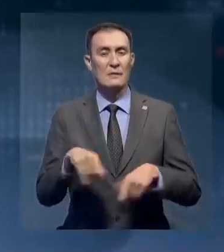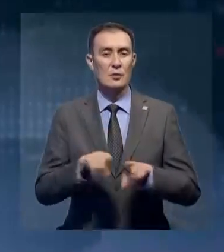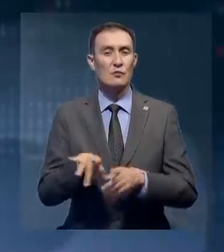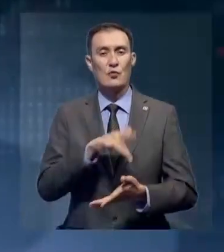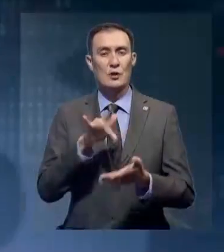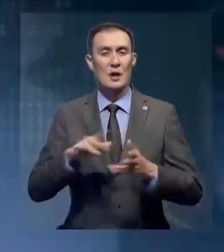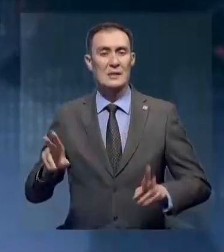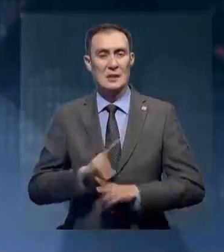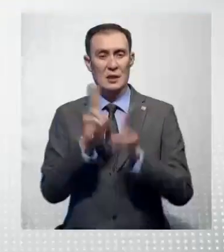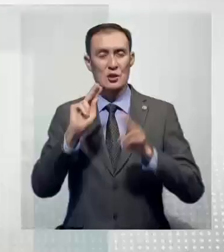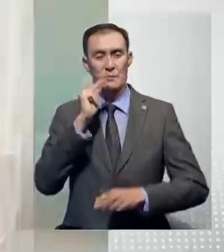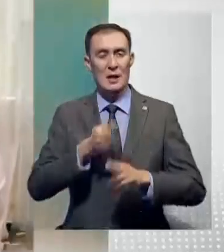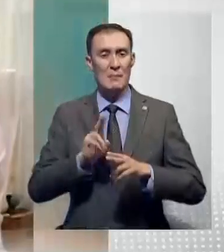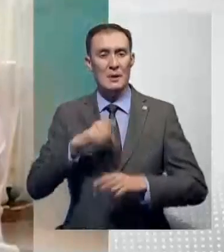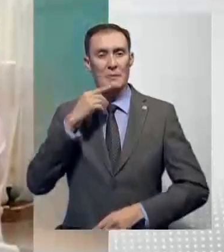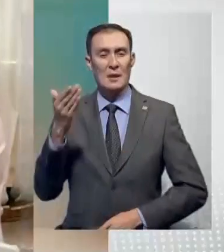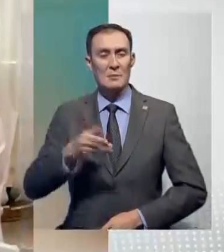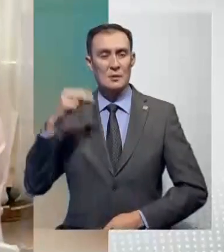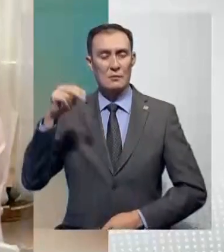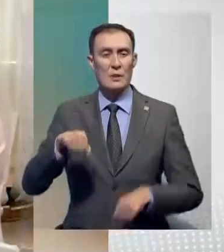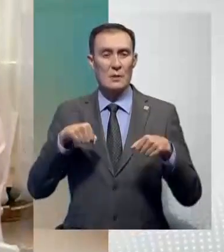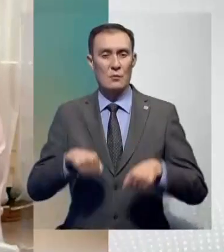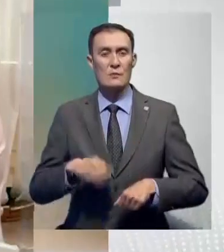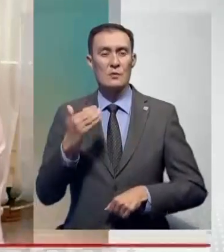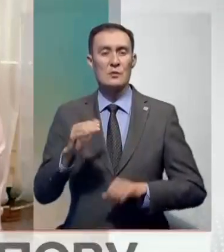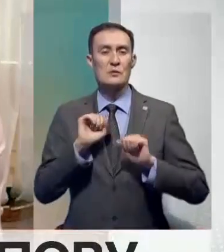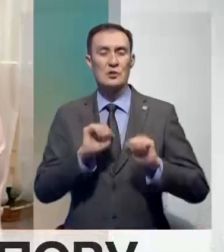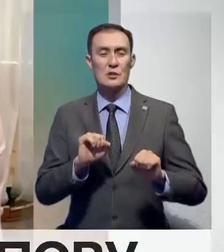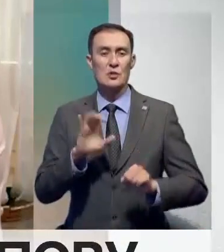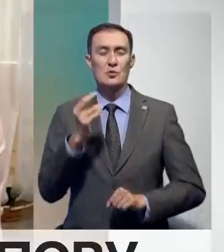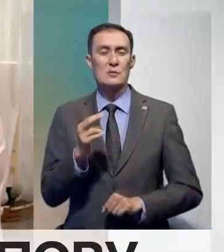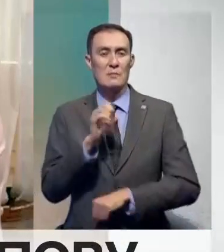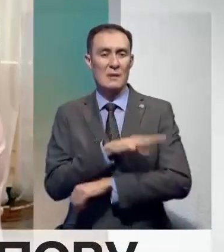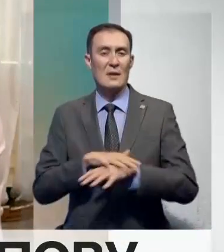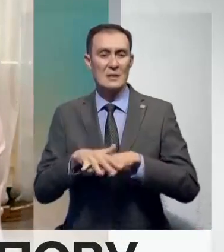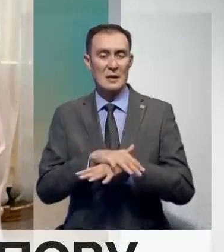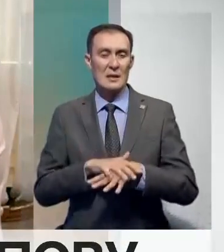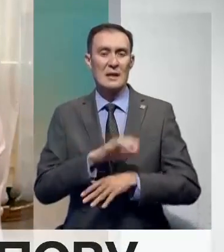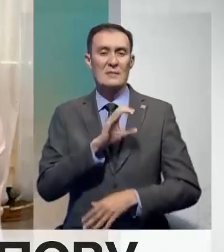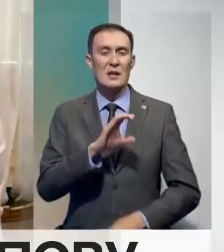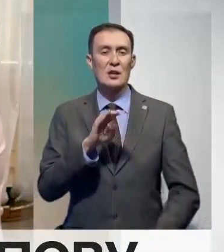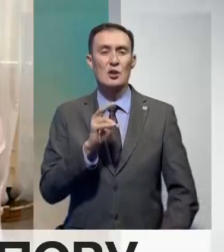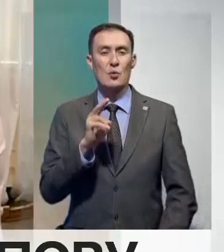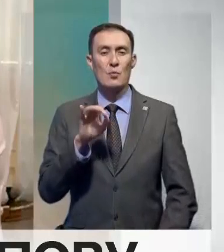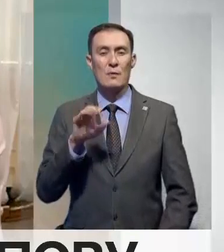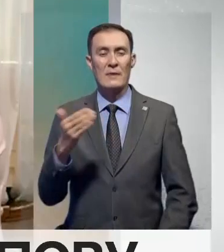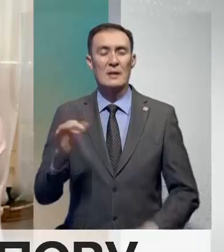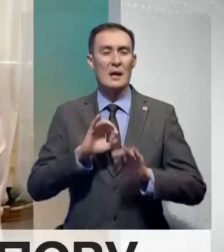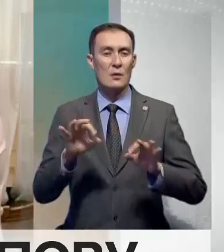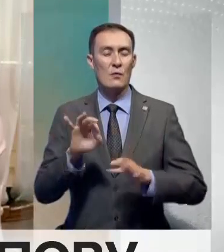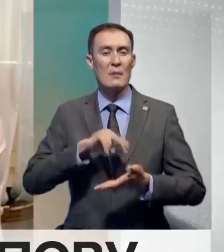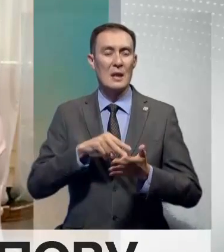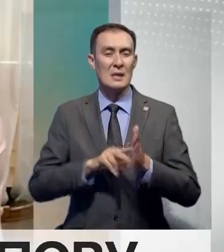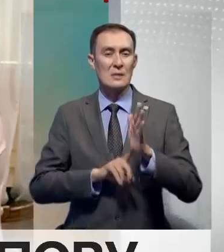и в Шымкенте. Об этом доложила президенту уполномоченная по правам социально уязвимых категорий населения Светлана Жакупова. Она рассказала о